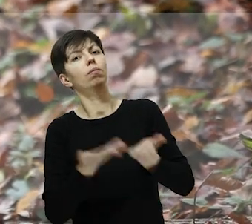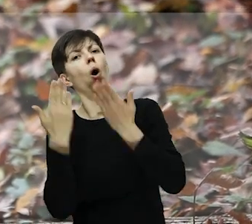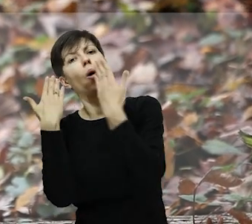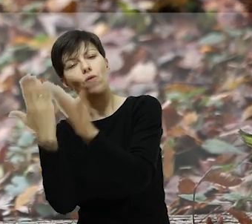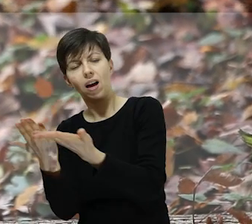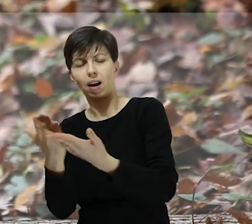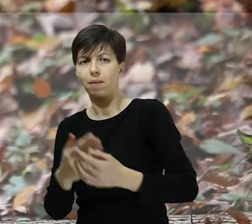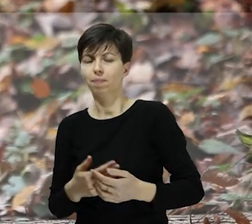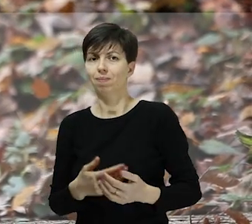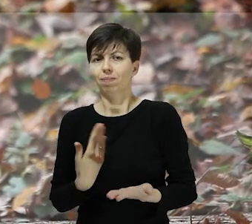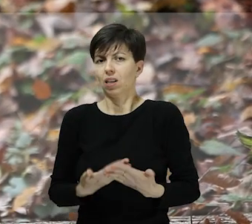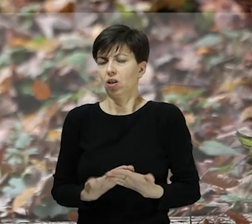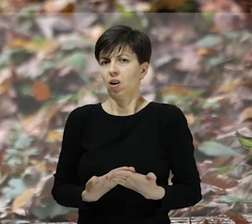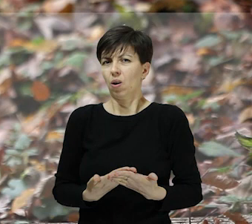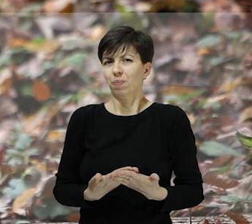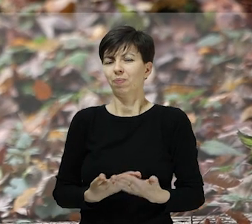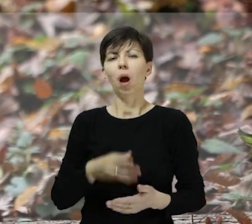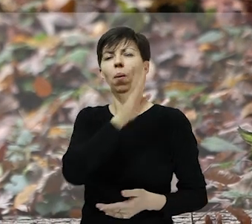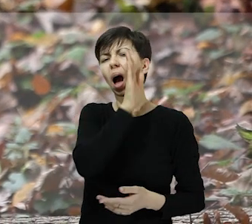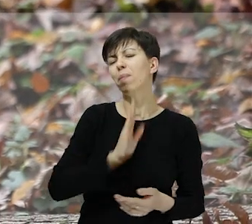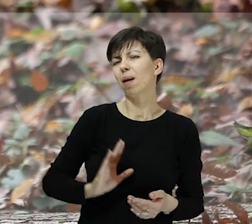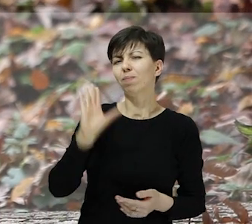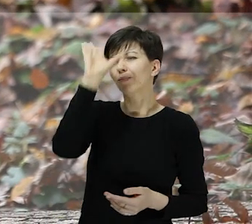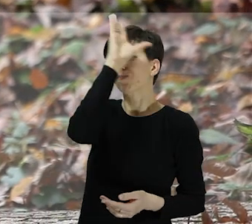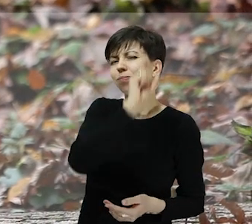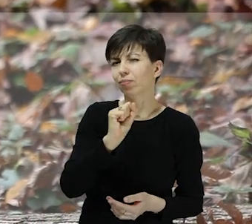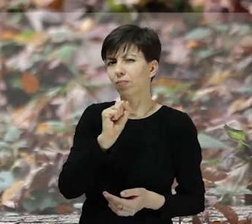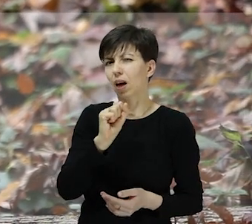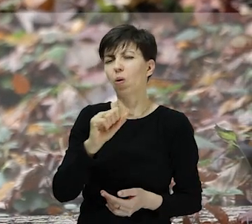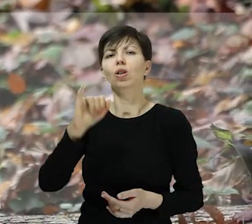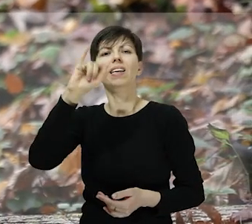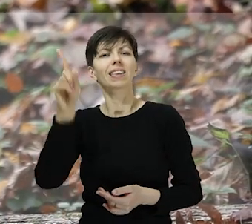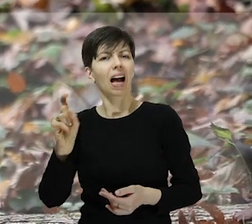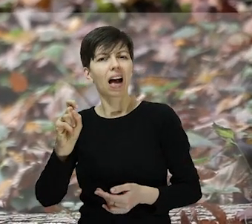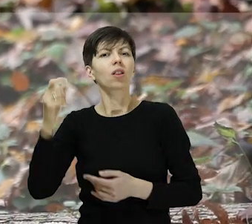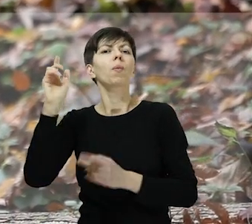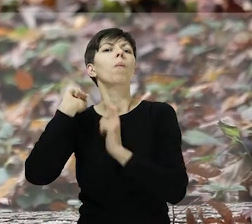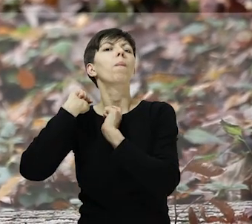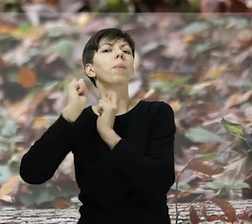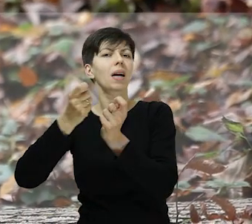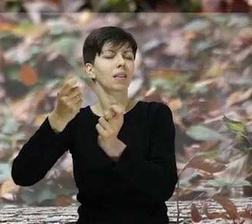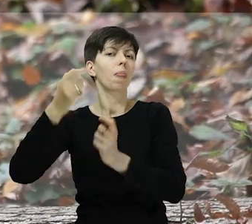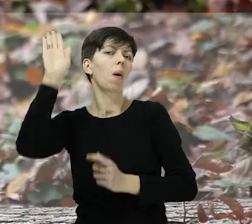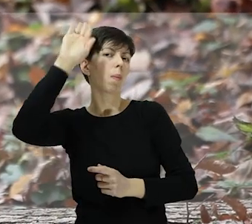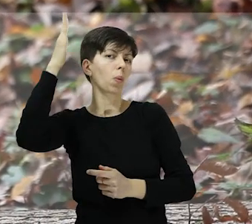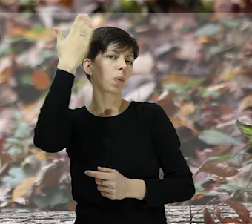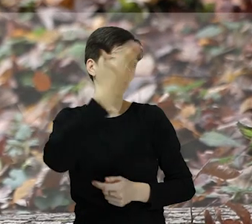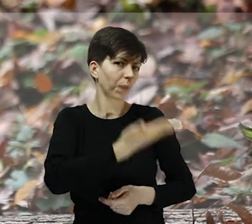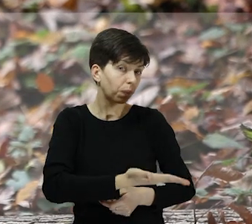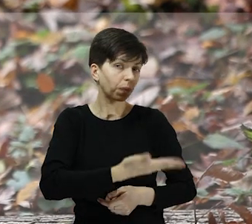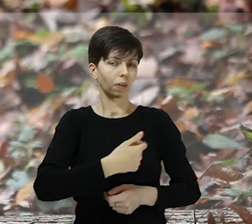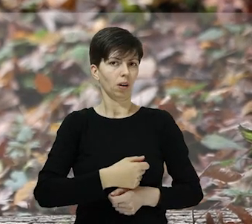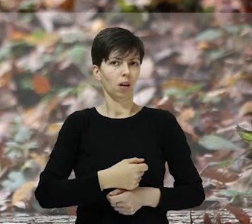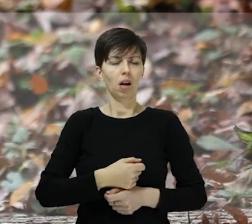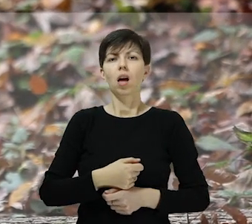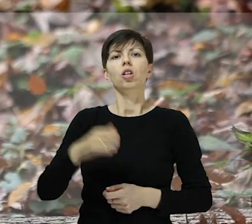Bo Abraham tak naprawdę już nie pamięta, że Izaak jest darem od Boga. Abraham już nie pamięta,